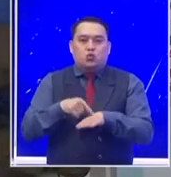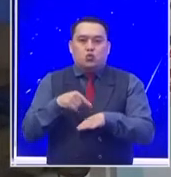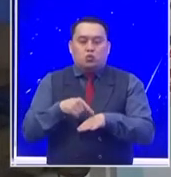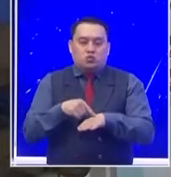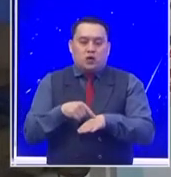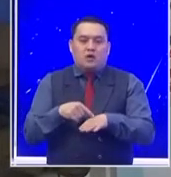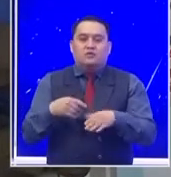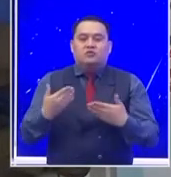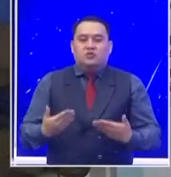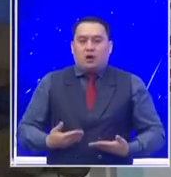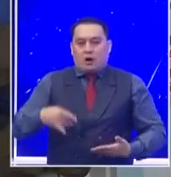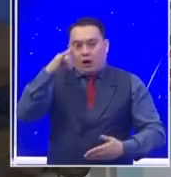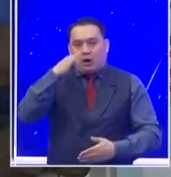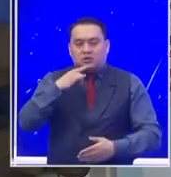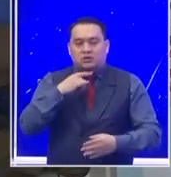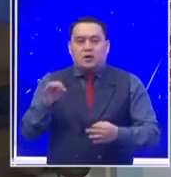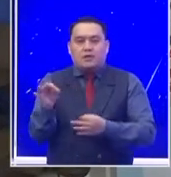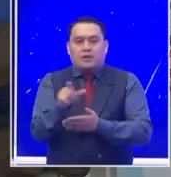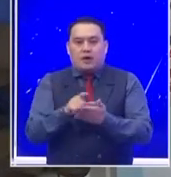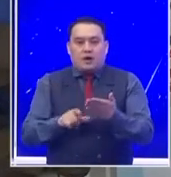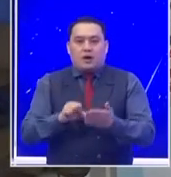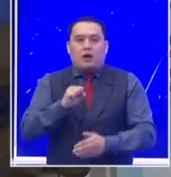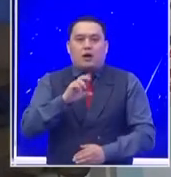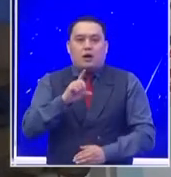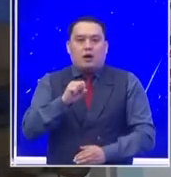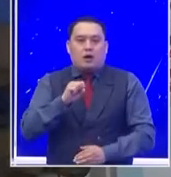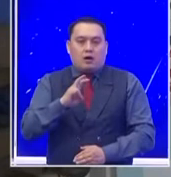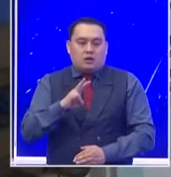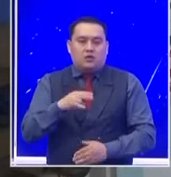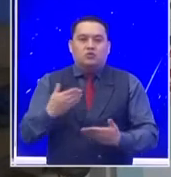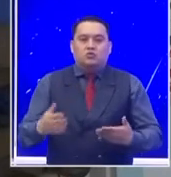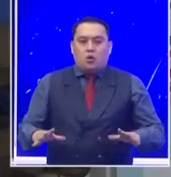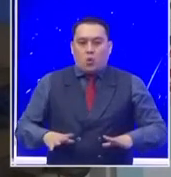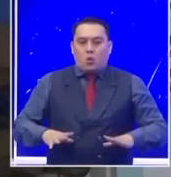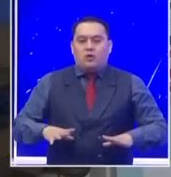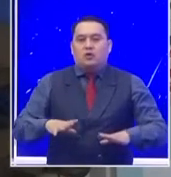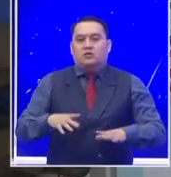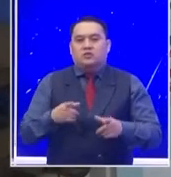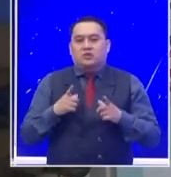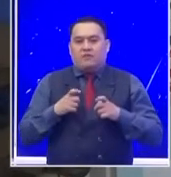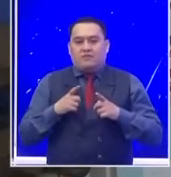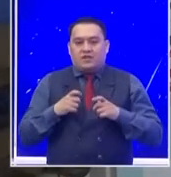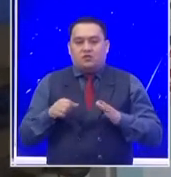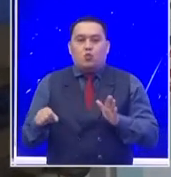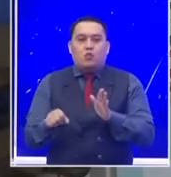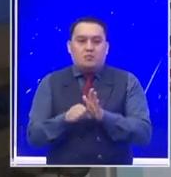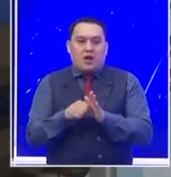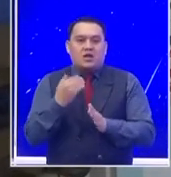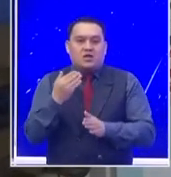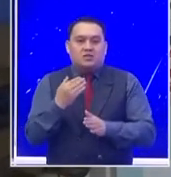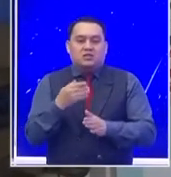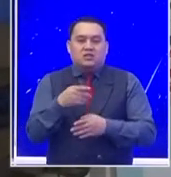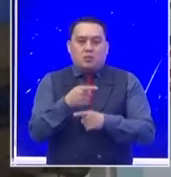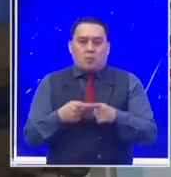героя поэмы казахского певца ахана серия чей верный конь кулагер погиб от рук завистников поэтому исполнили этот